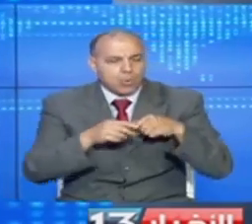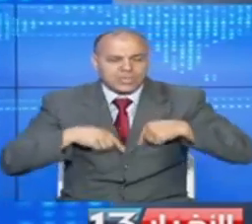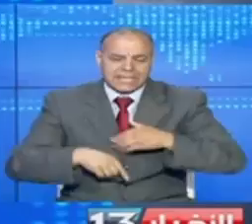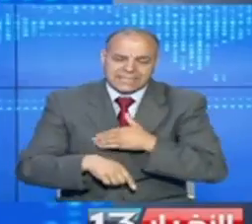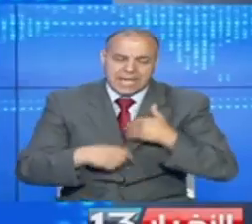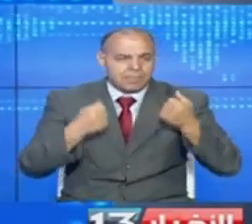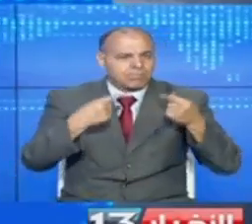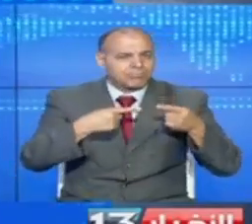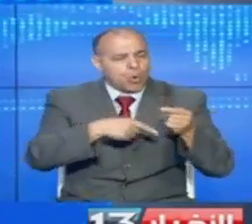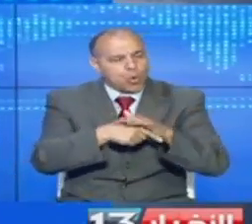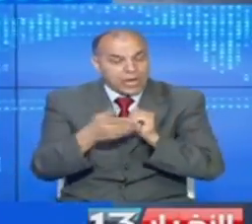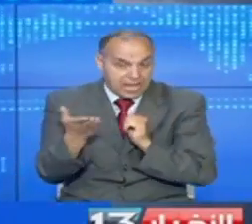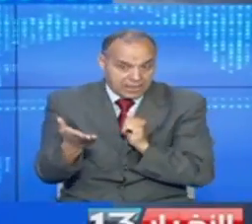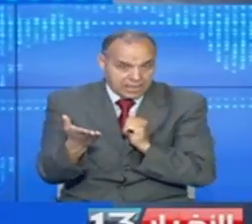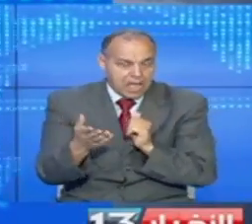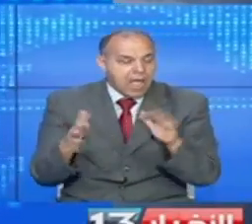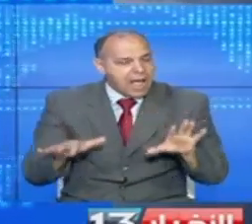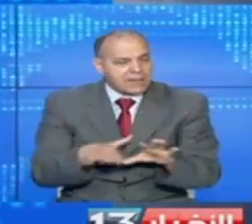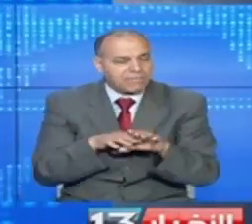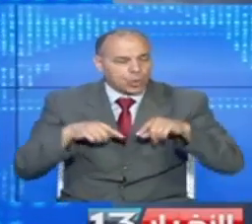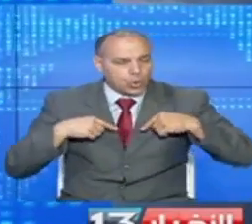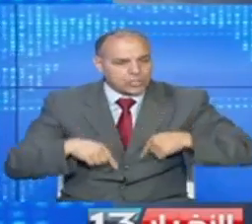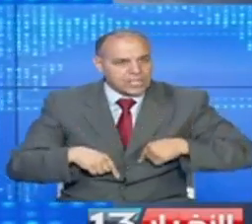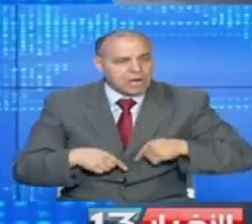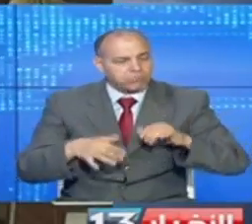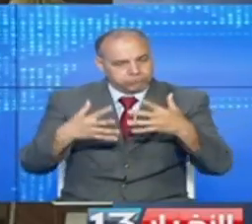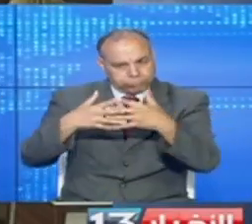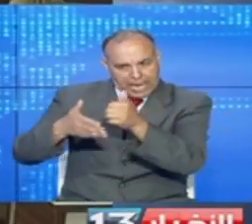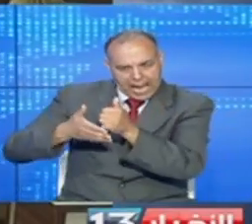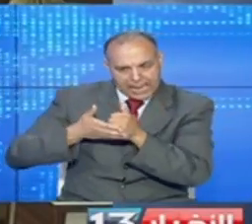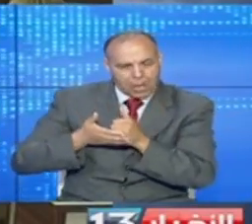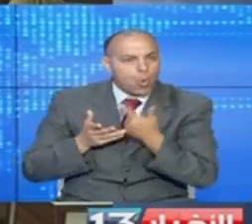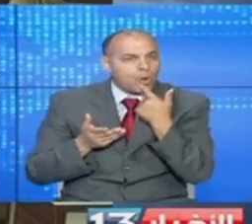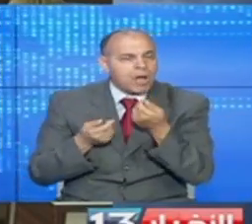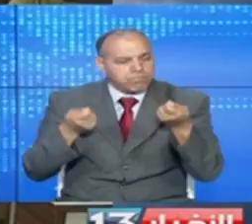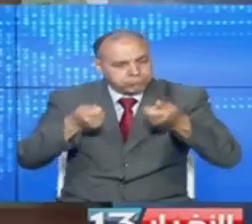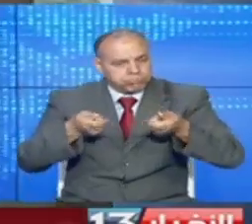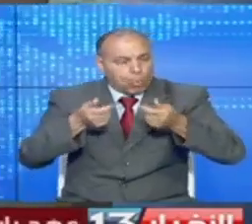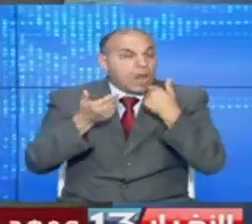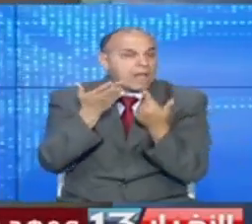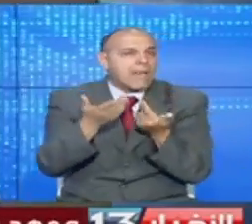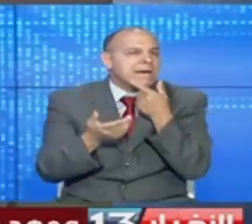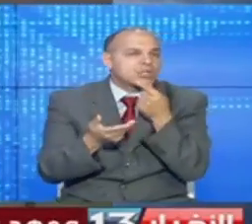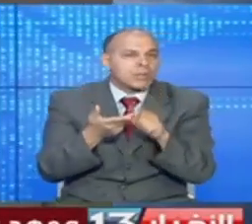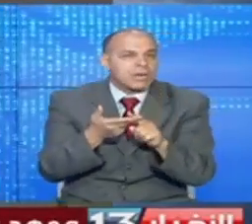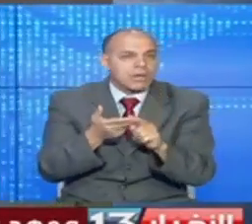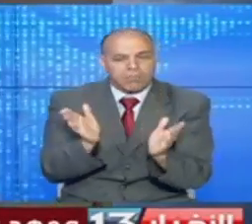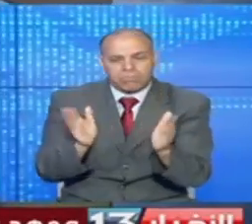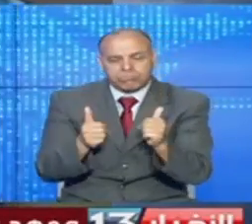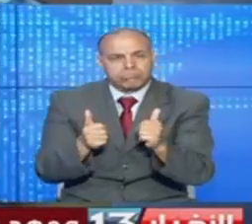الصحة لمكافحة كورونا، احتفلت الوزارة بهذا المد التضامني الذي قدموه من تبرعات تمثلت في